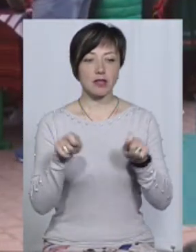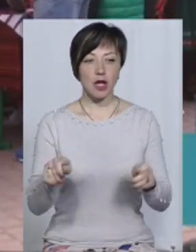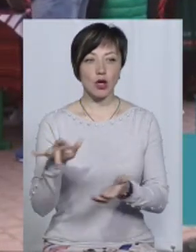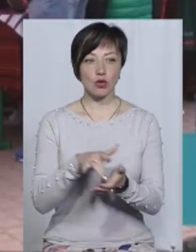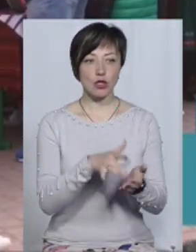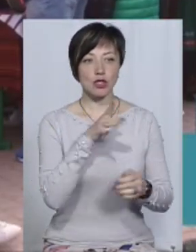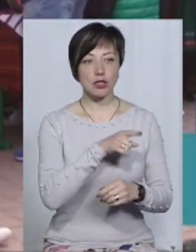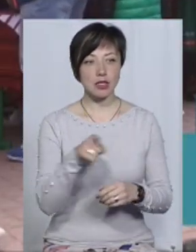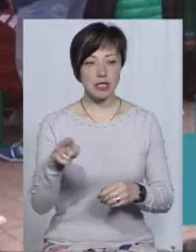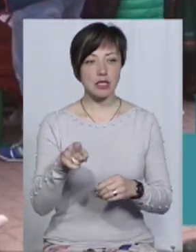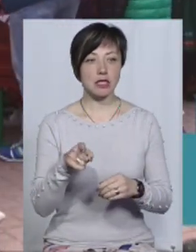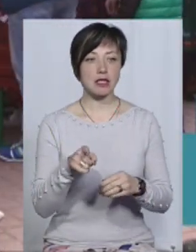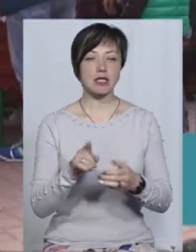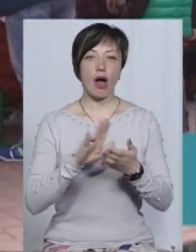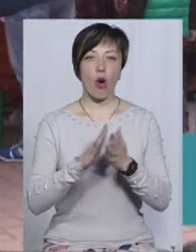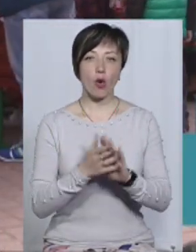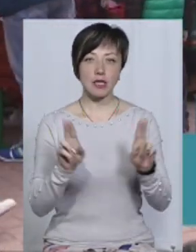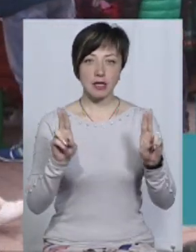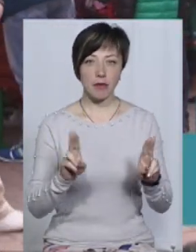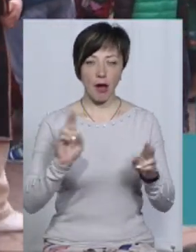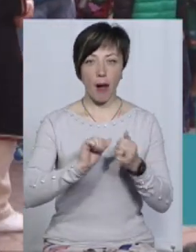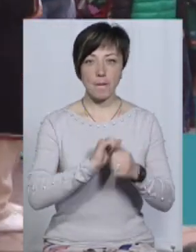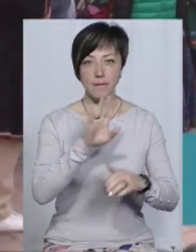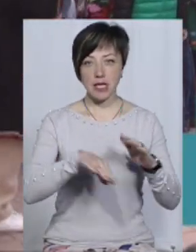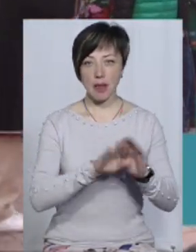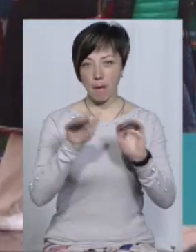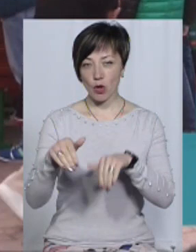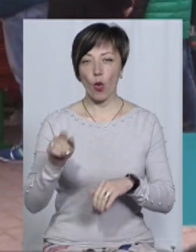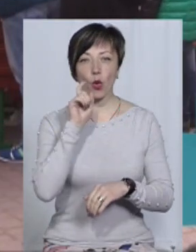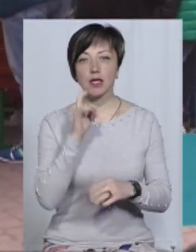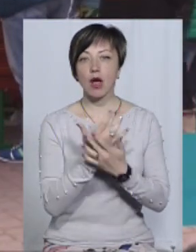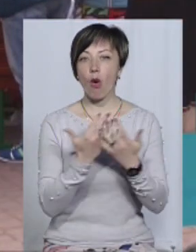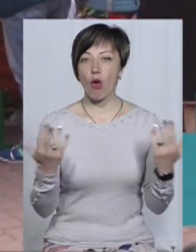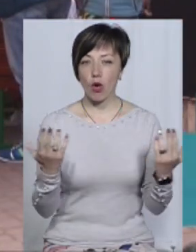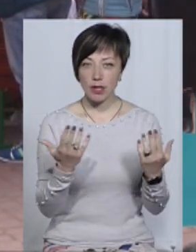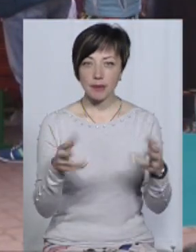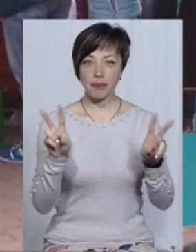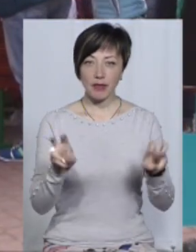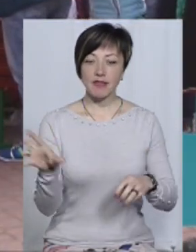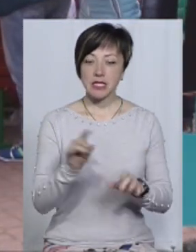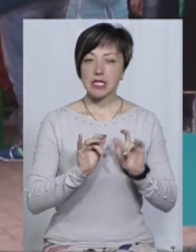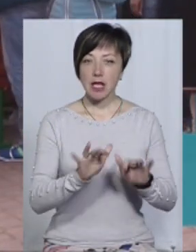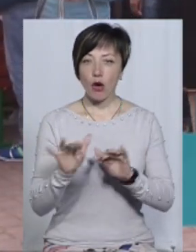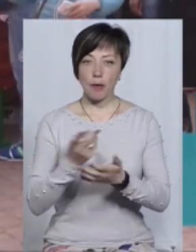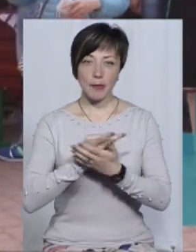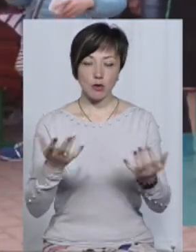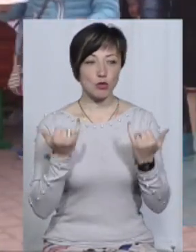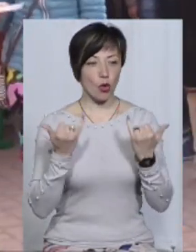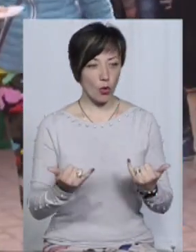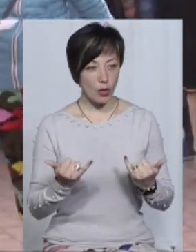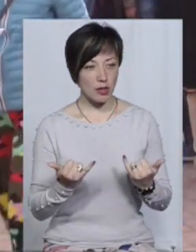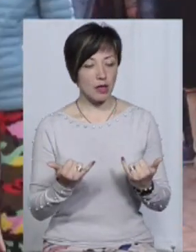туристичного сезону за концепцією «Кам'янець на Поділлі – український колорит». І тому всі заходи, які ми презентуємо